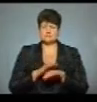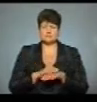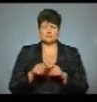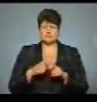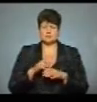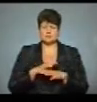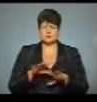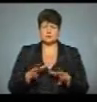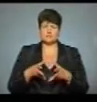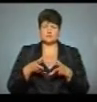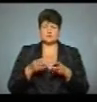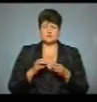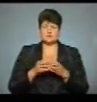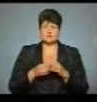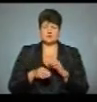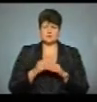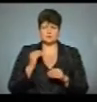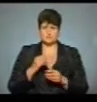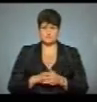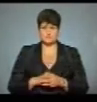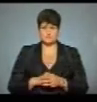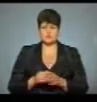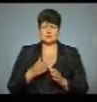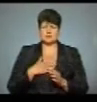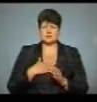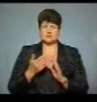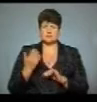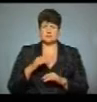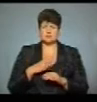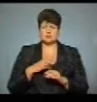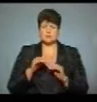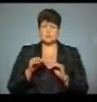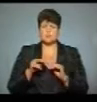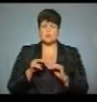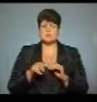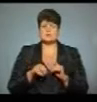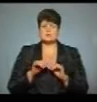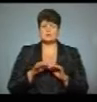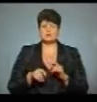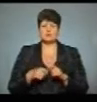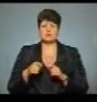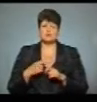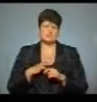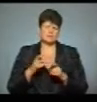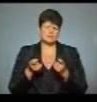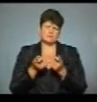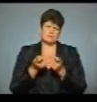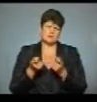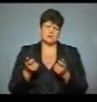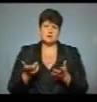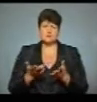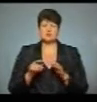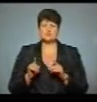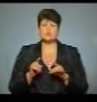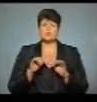які би вплинули на результати виборів. Фіксувалися деякі певні процедурні порушення, вони були незначними щодо